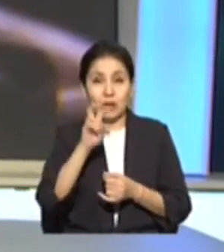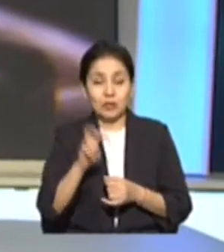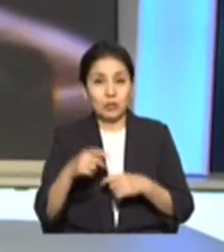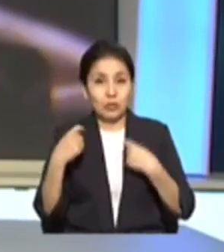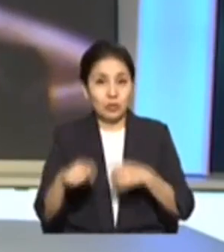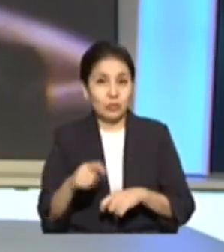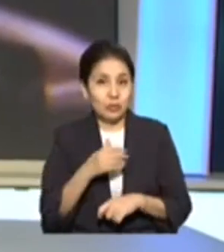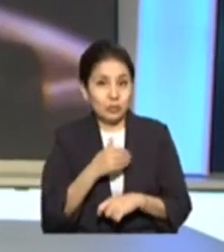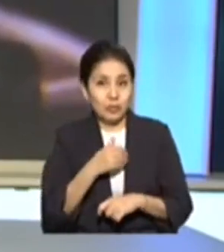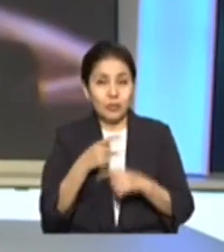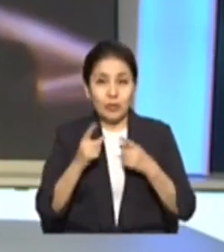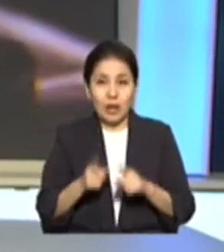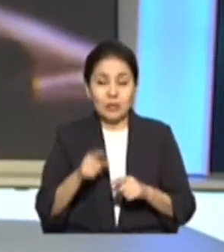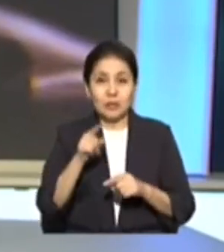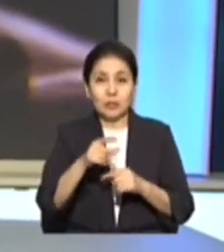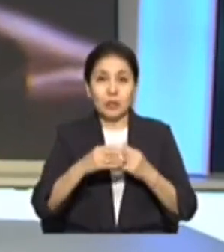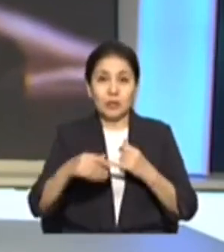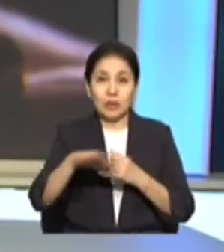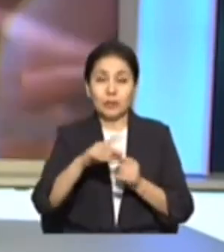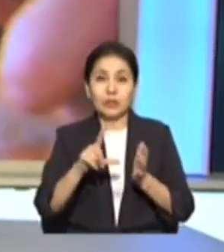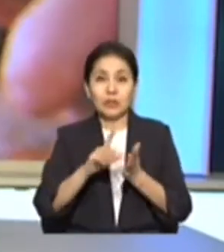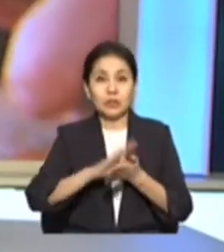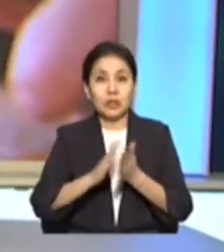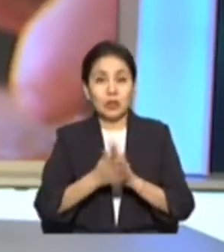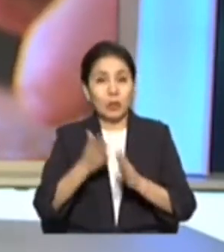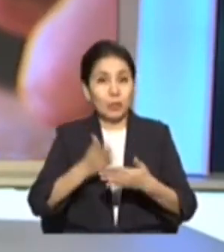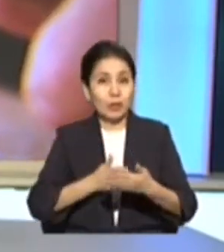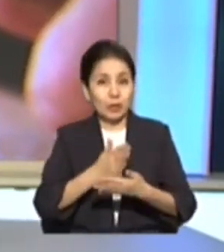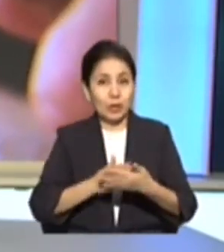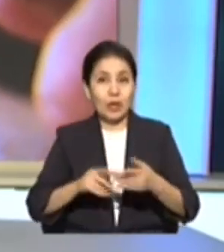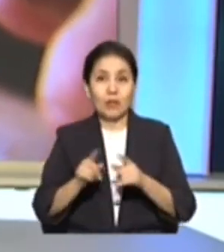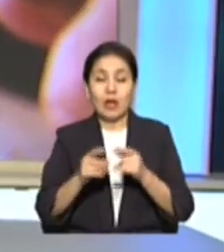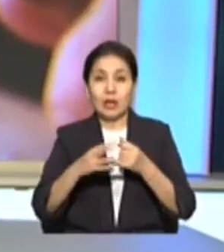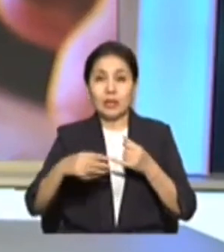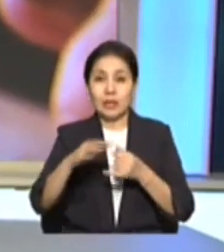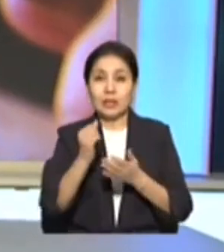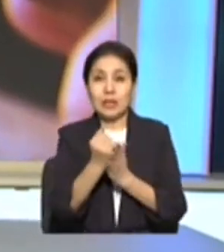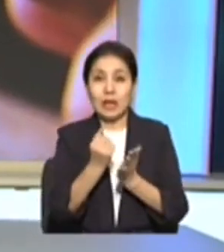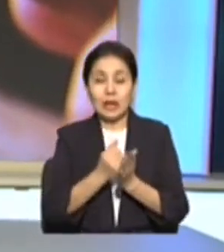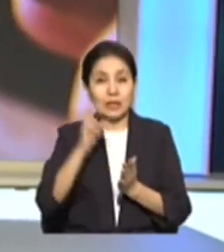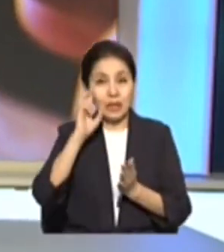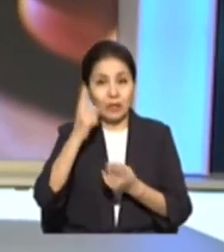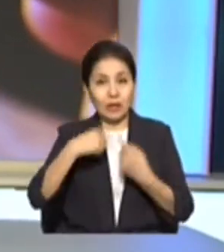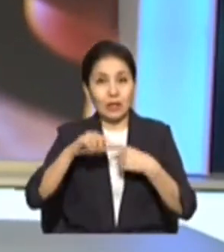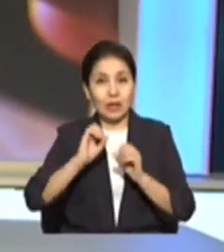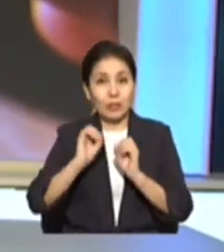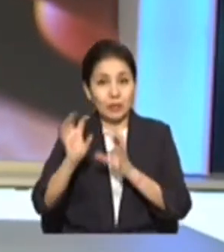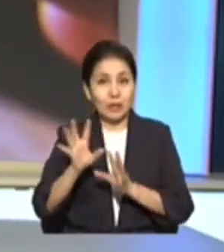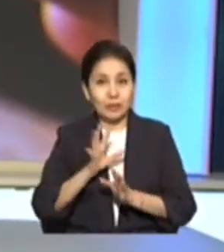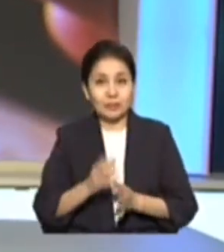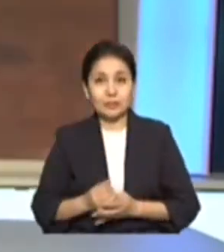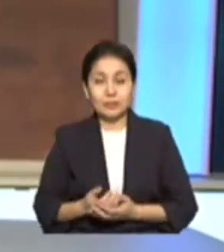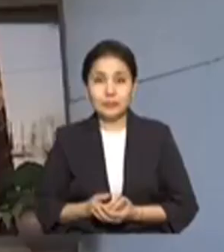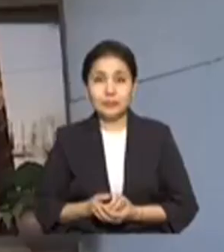sotmoqchi bo'lishgan. Aslida mazkur yer uchun ijara shartnomasi bekor qilingan va yer zaxirasi davlatga qaytarilgan bo'lgan.